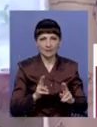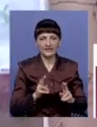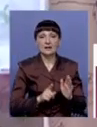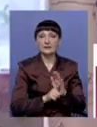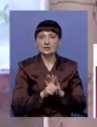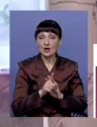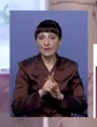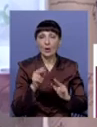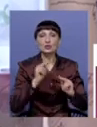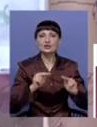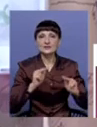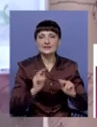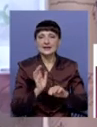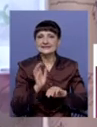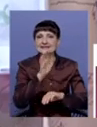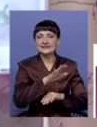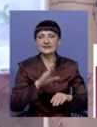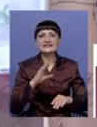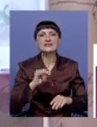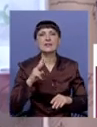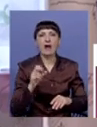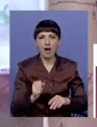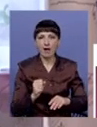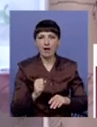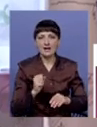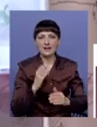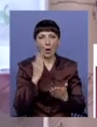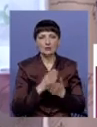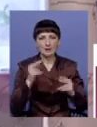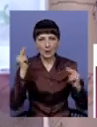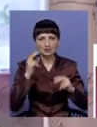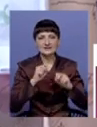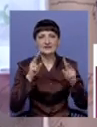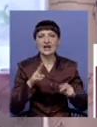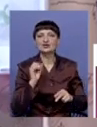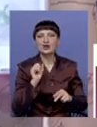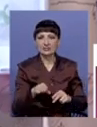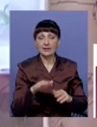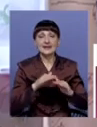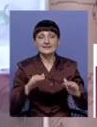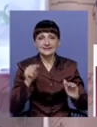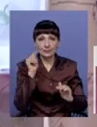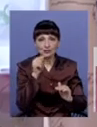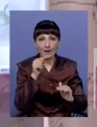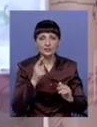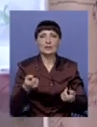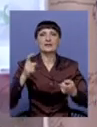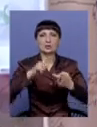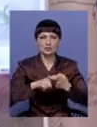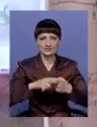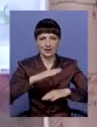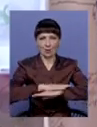для начала учитель скидывает ссылку школьникам для онлайн обучение в специальный чат дети переходят по ней чтобы подключиться к